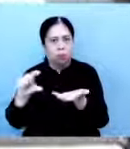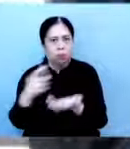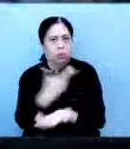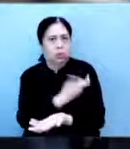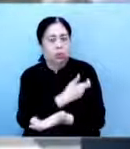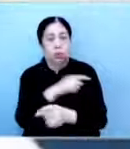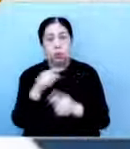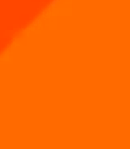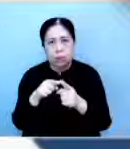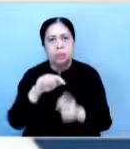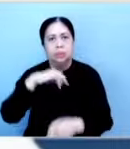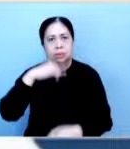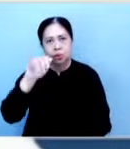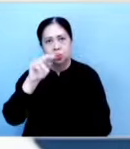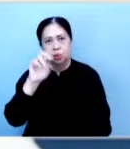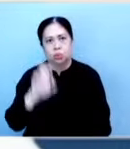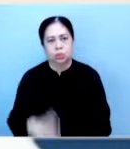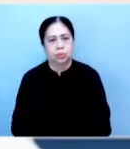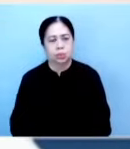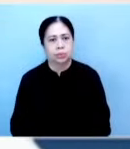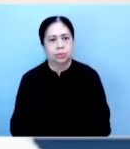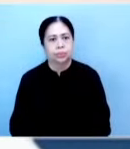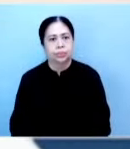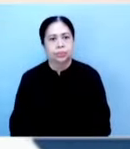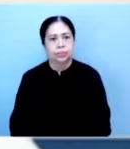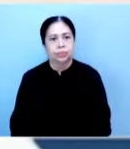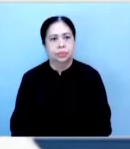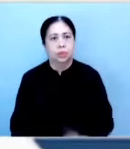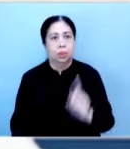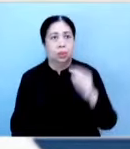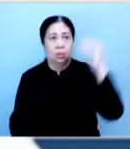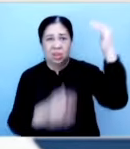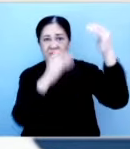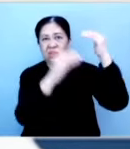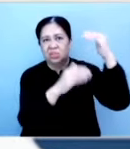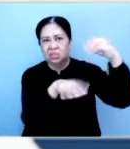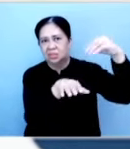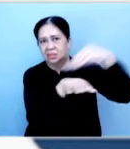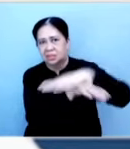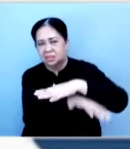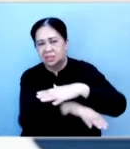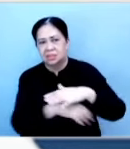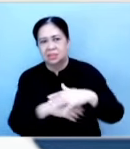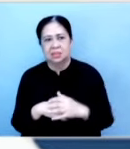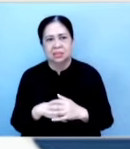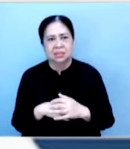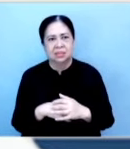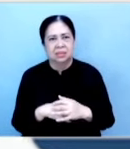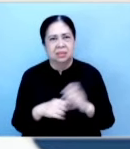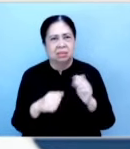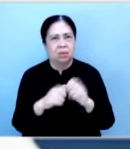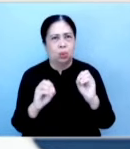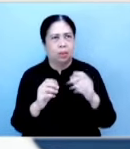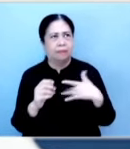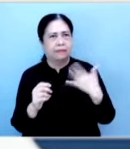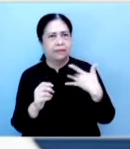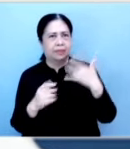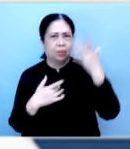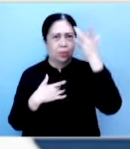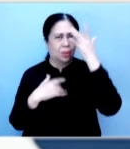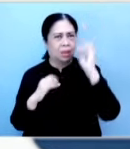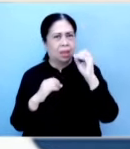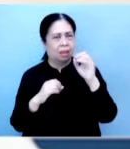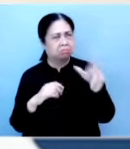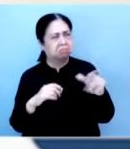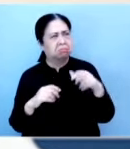Hunyo ang mga sources niyan Yung yung mga adult na mostly mildly asymptomatic dahil nga hindi naman